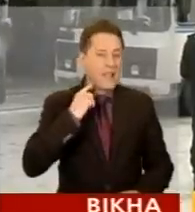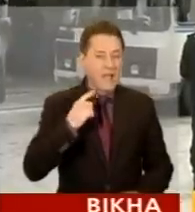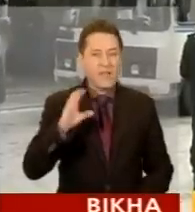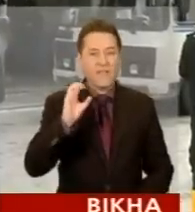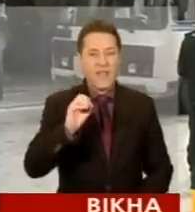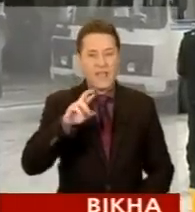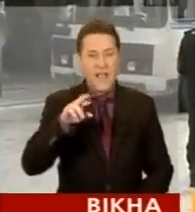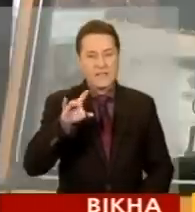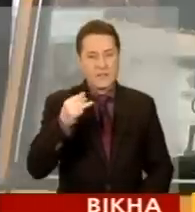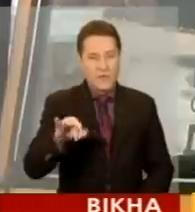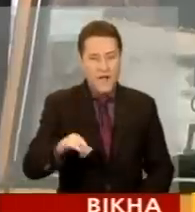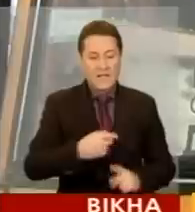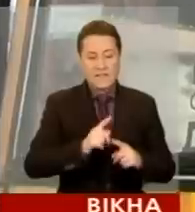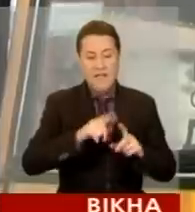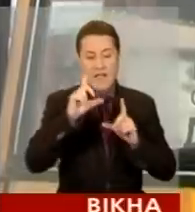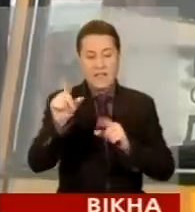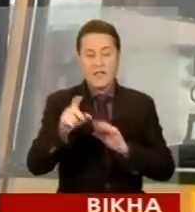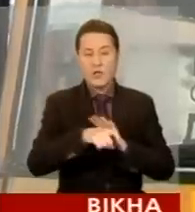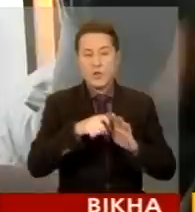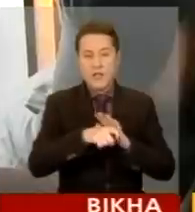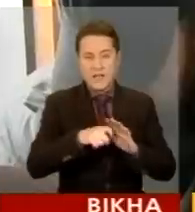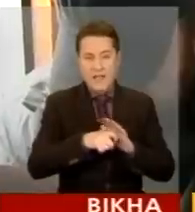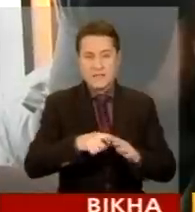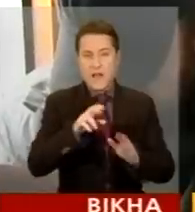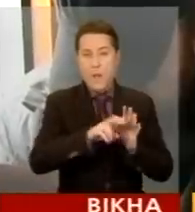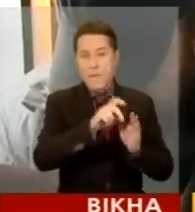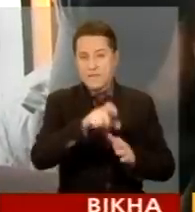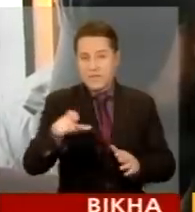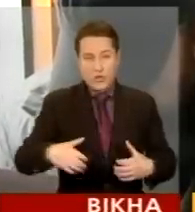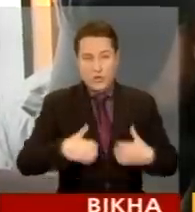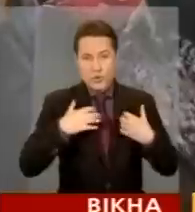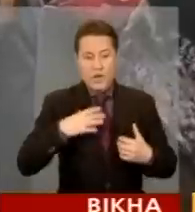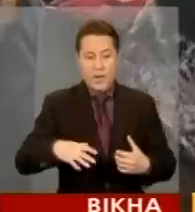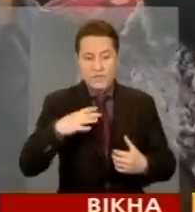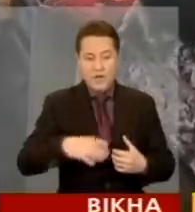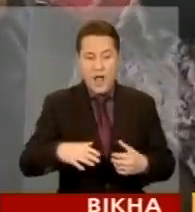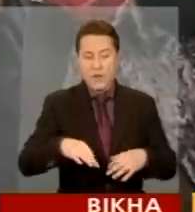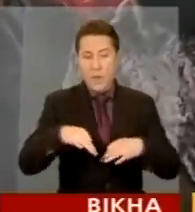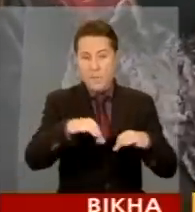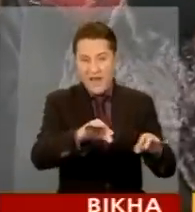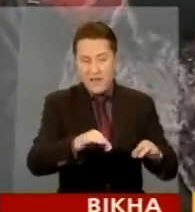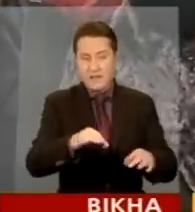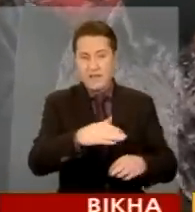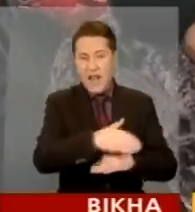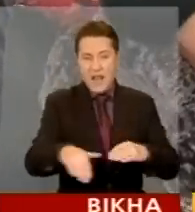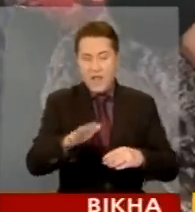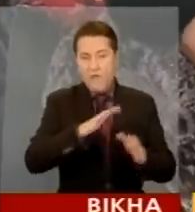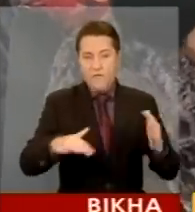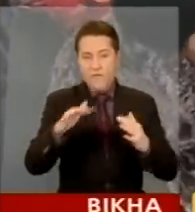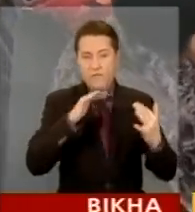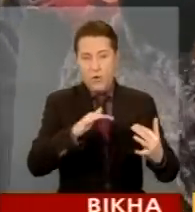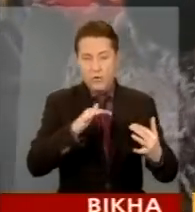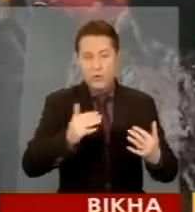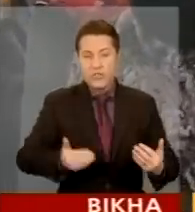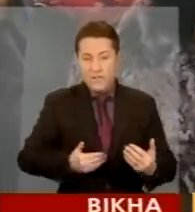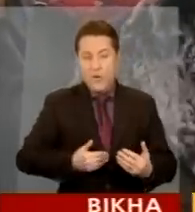Синуватої. Цей їде до Донецька. Пасажири з острахом чекають на перетин лінії фронту. Страшно. Тим більше ми живемо возле моста в